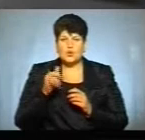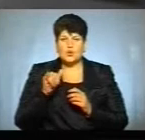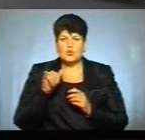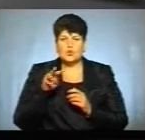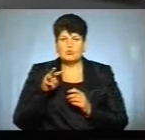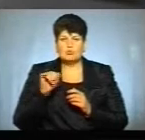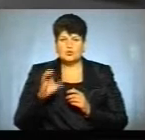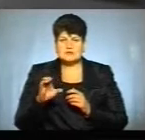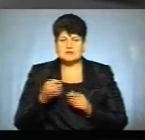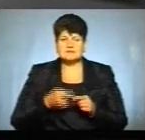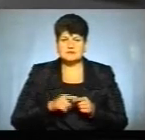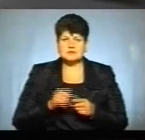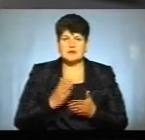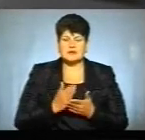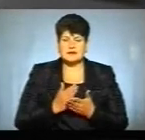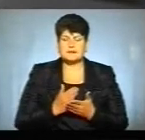є